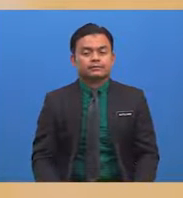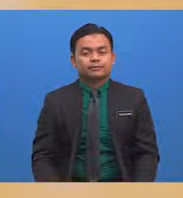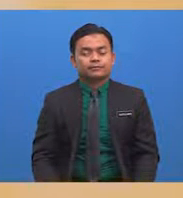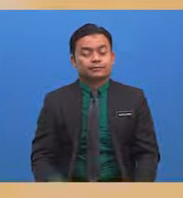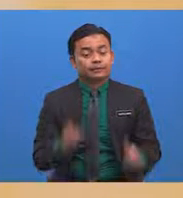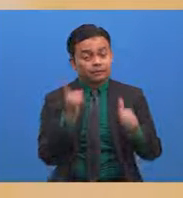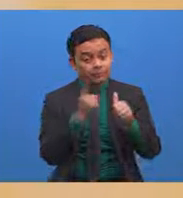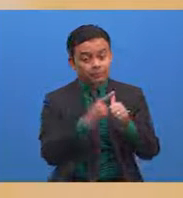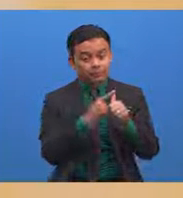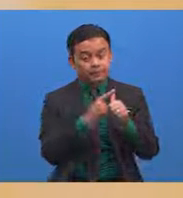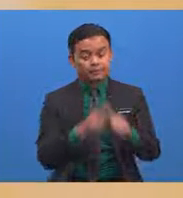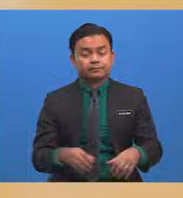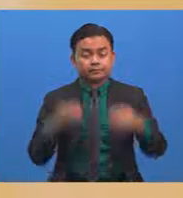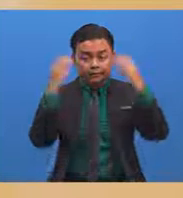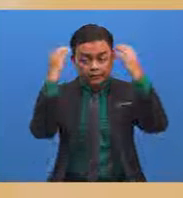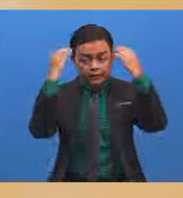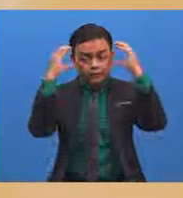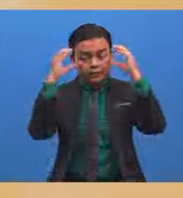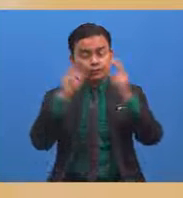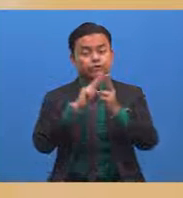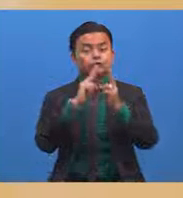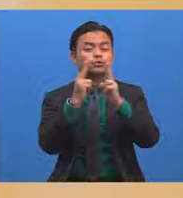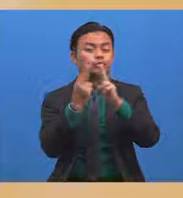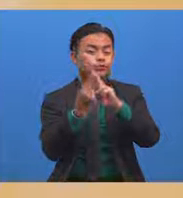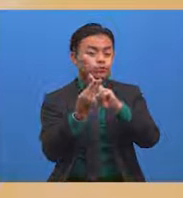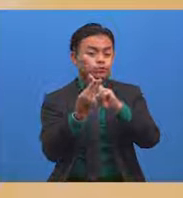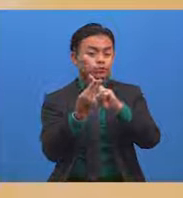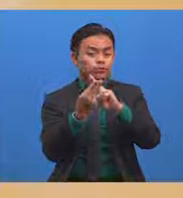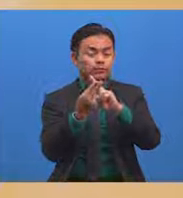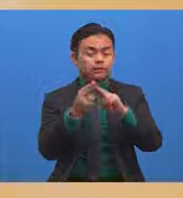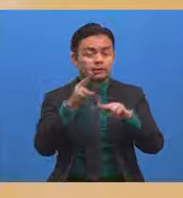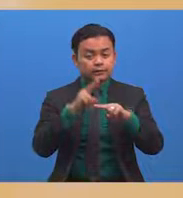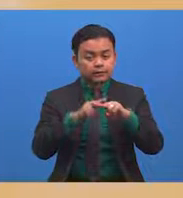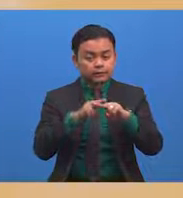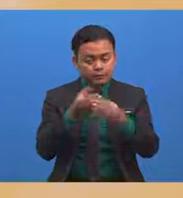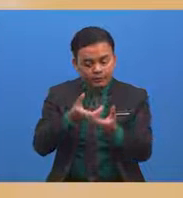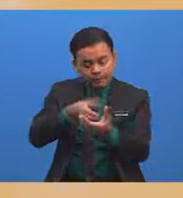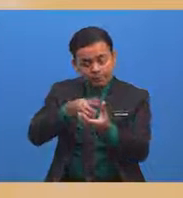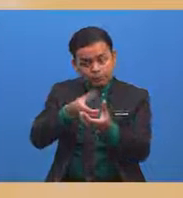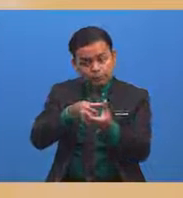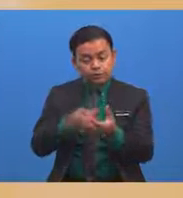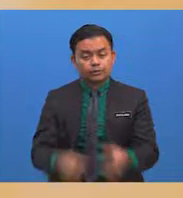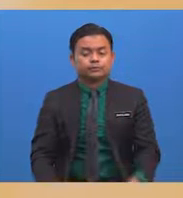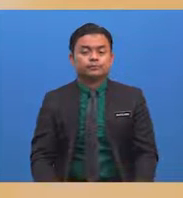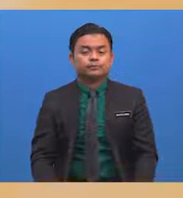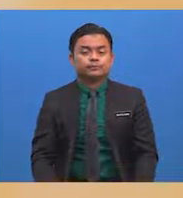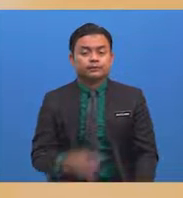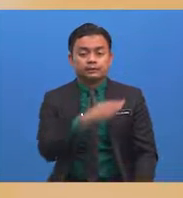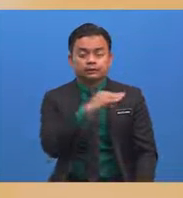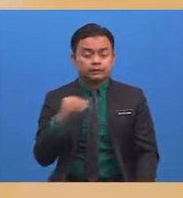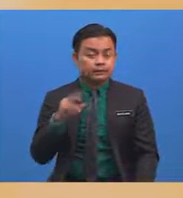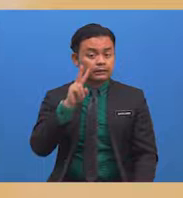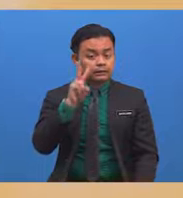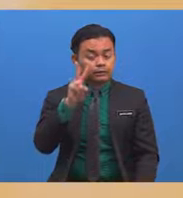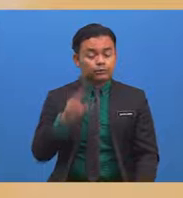yang pertama, cikgu ubahkan kedudukan lampu suluh, dan kaedah yang